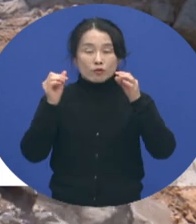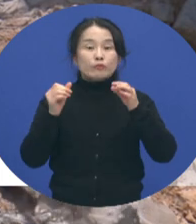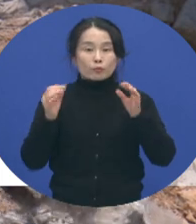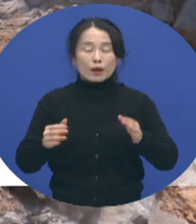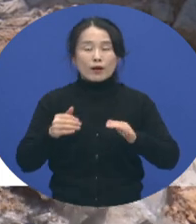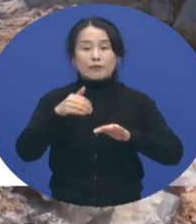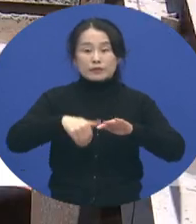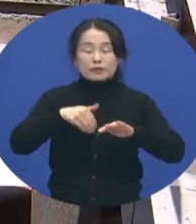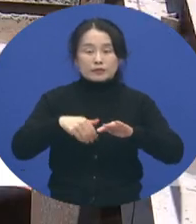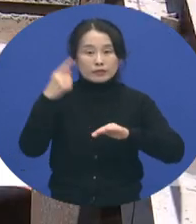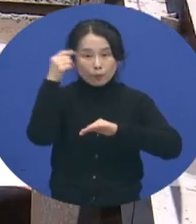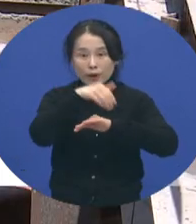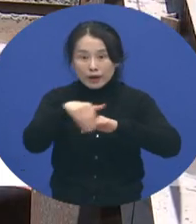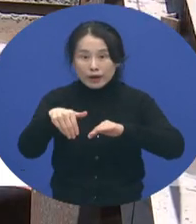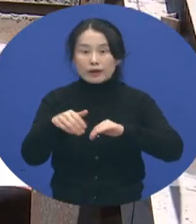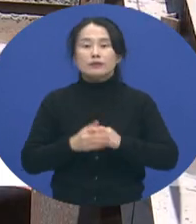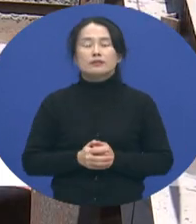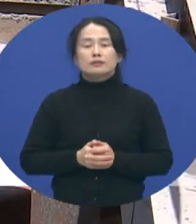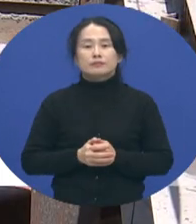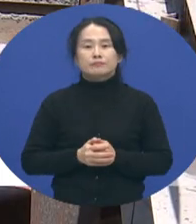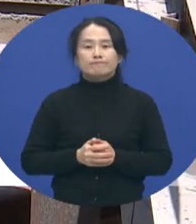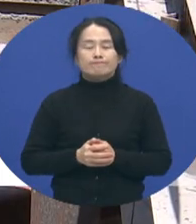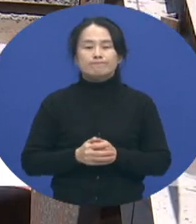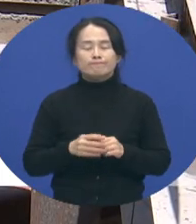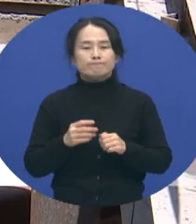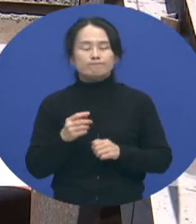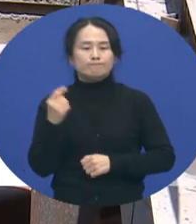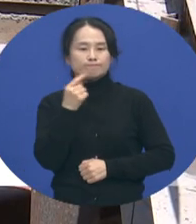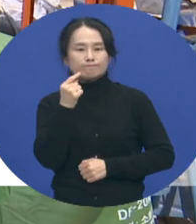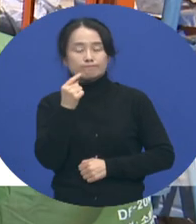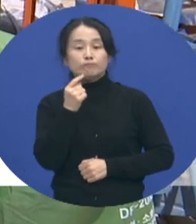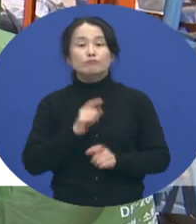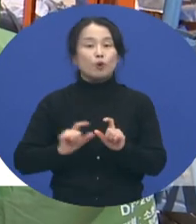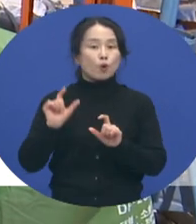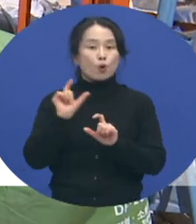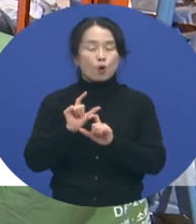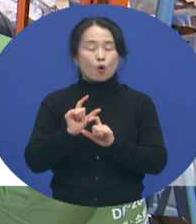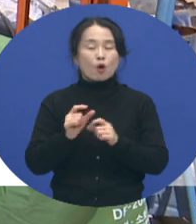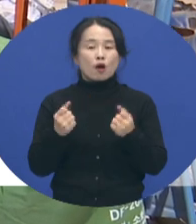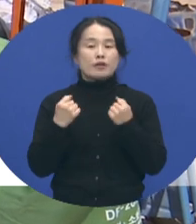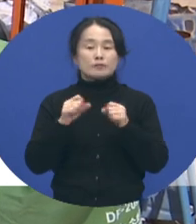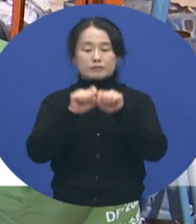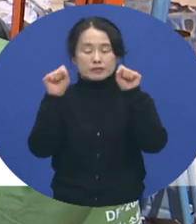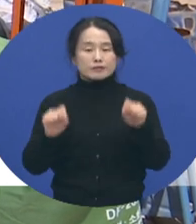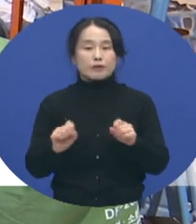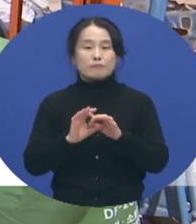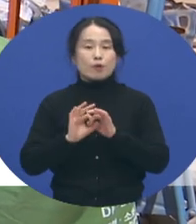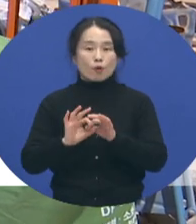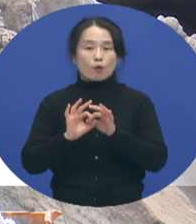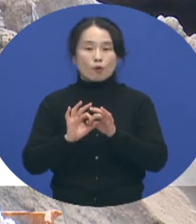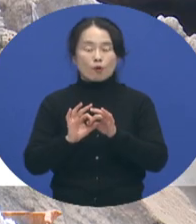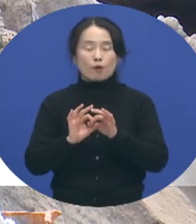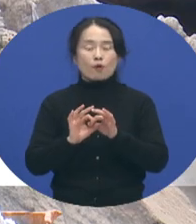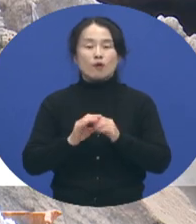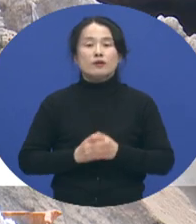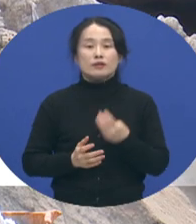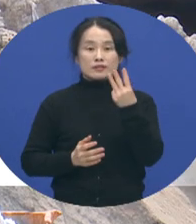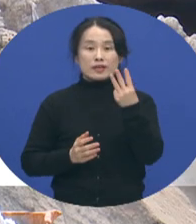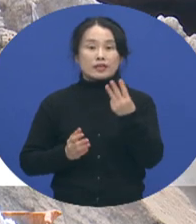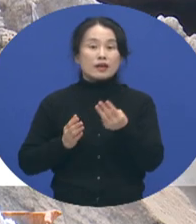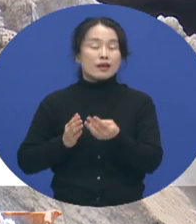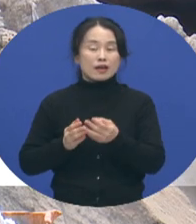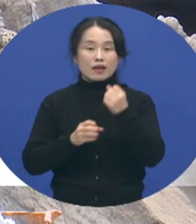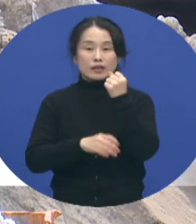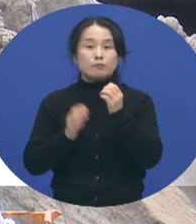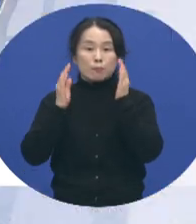5개년 계획이었던 지하안전 관리제도 정착 실태점검 강화 관계기관 상호 협조체계 구축의 세계 추진 전략을